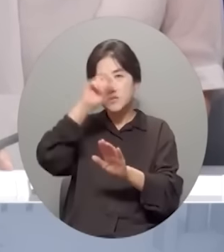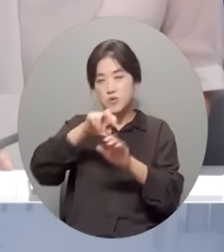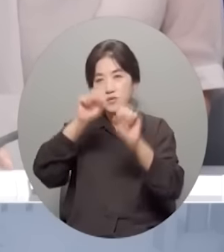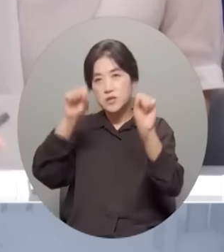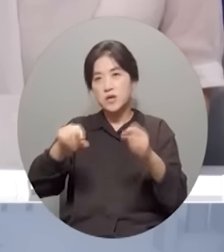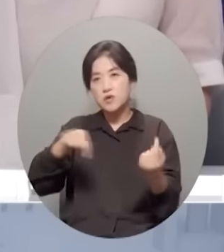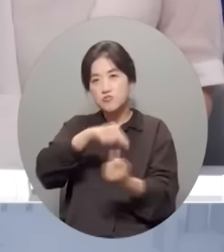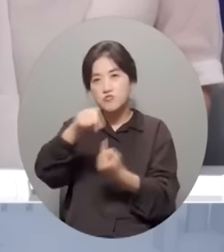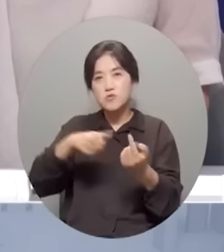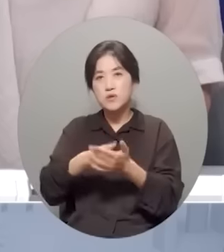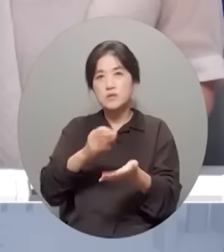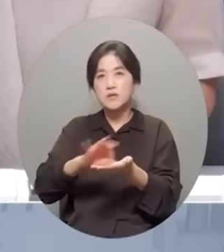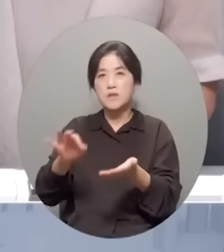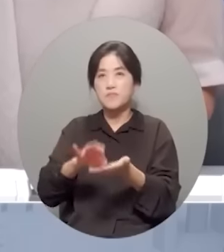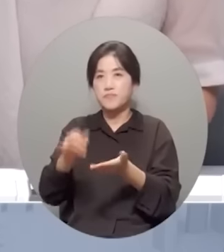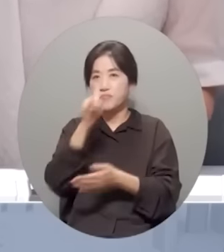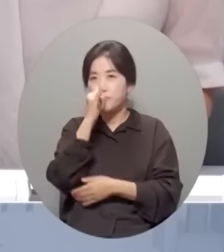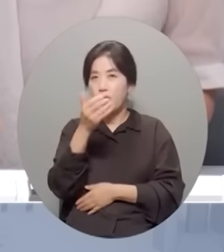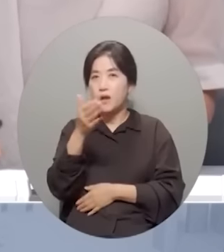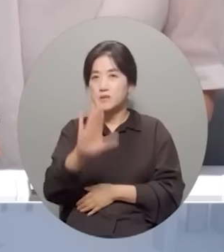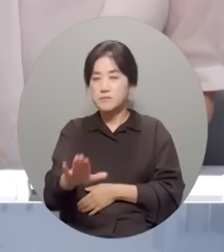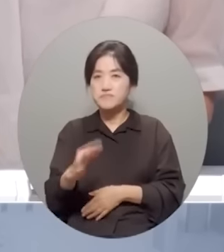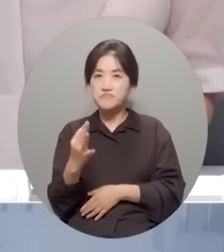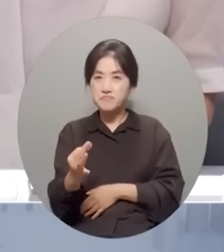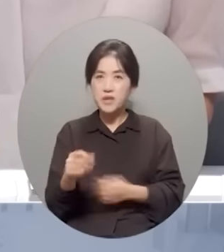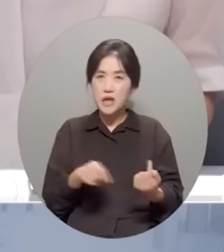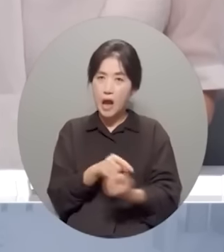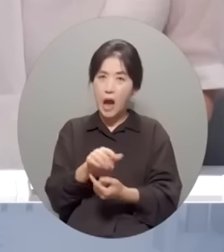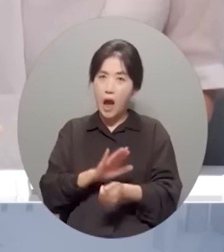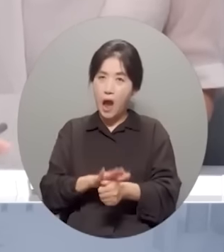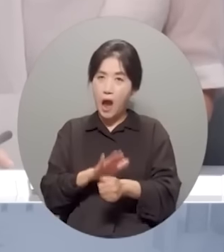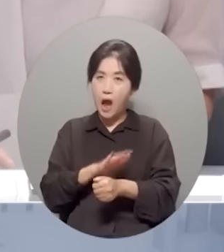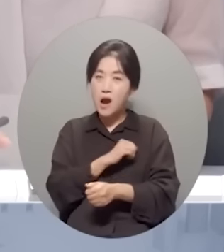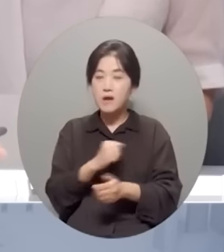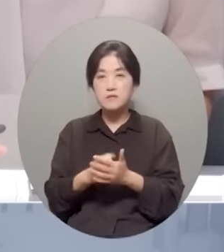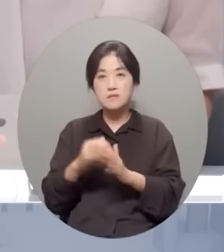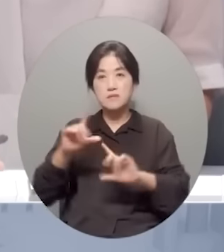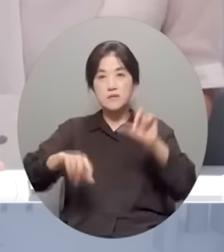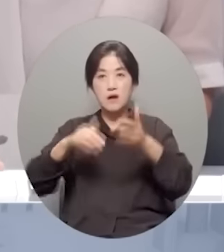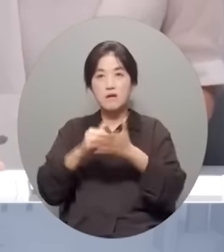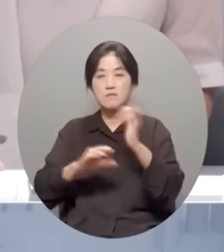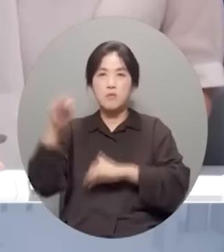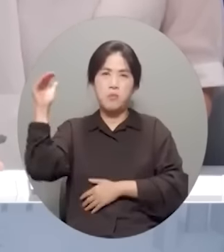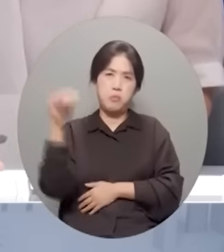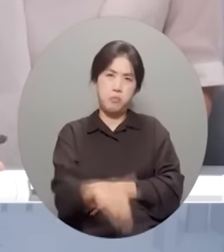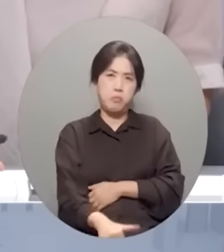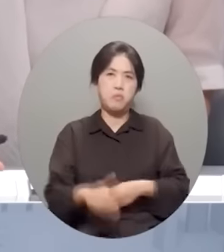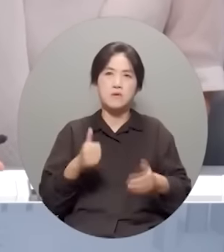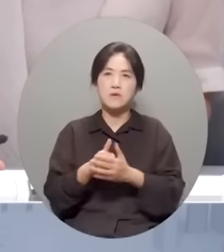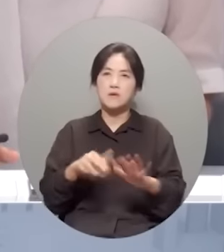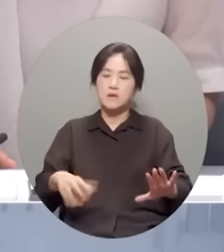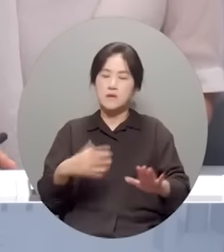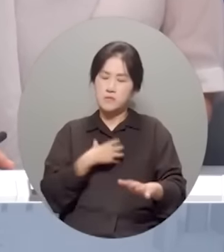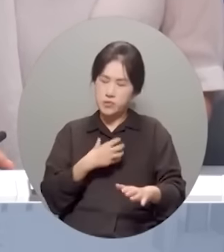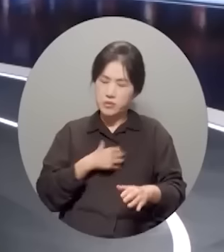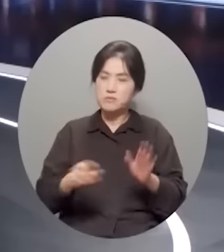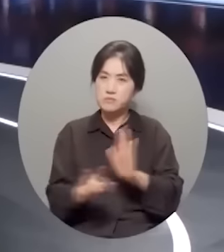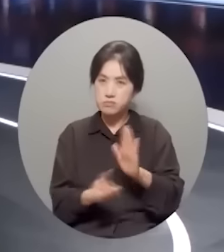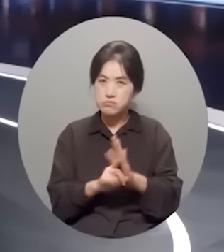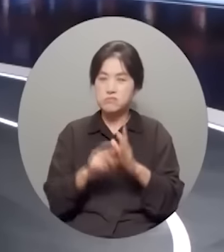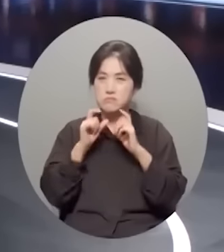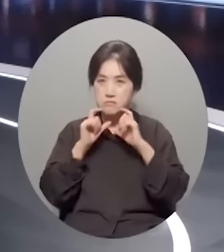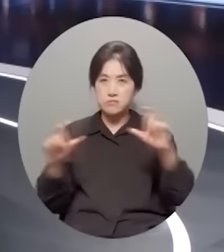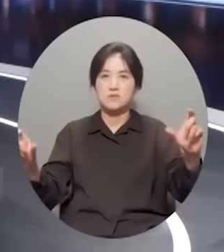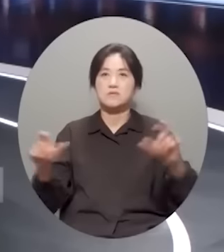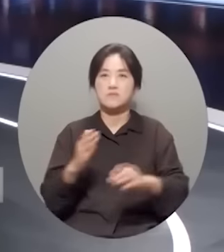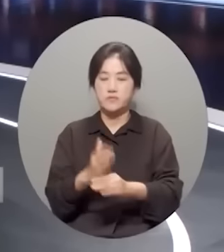진료체계 유지 등에 쓰였습니다 하지만 이렇게 돈으로 버텨봐도 상황은 더 나빠진다 현장에선 이런 경고음이 커지고